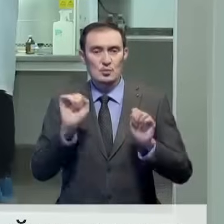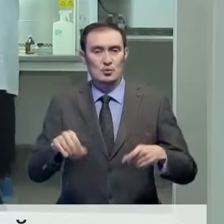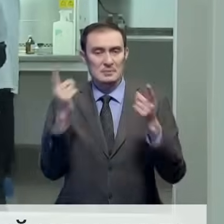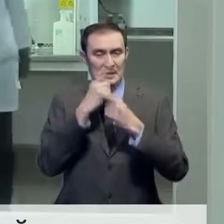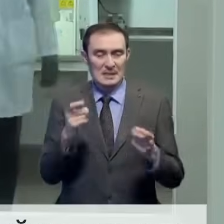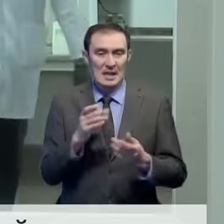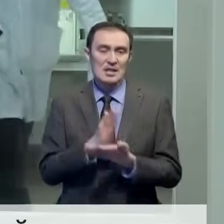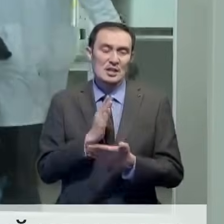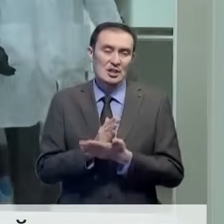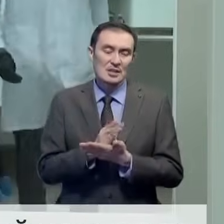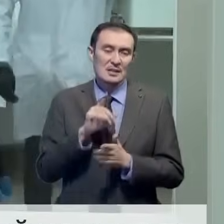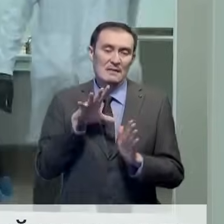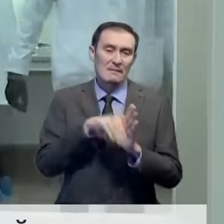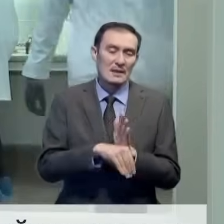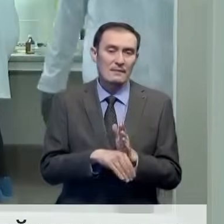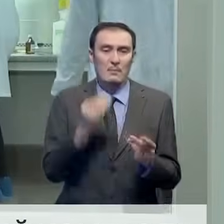сказать, содержатся ли